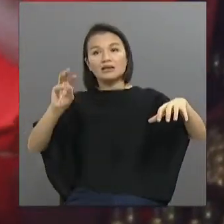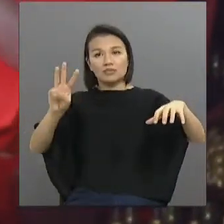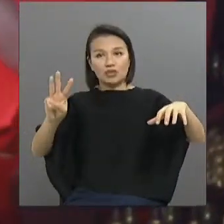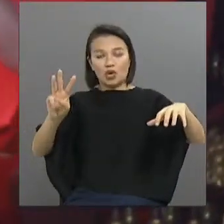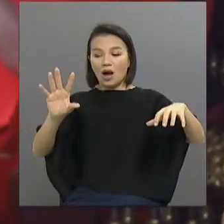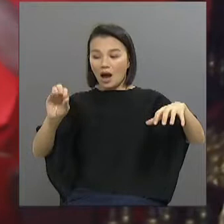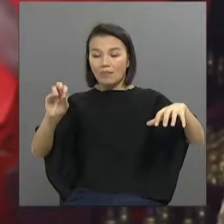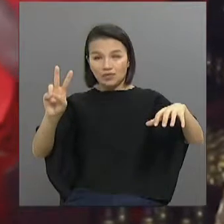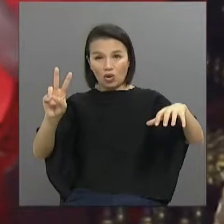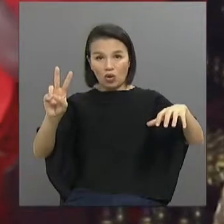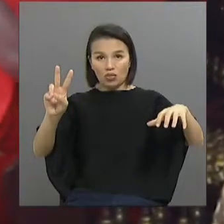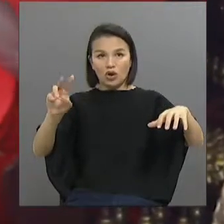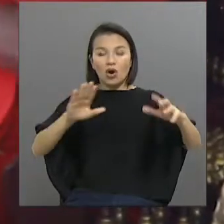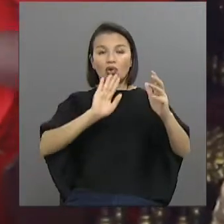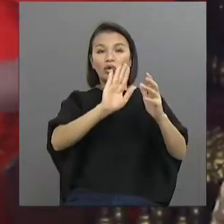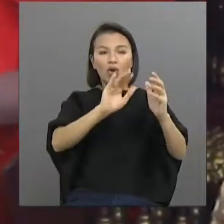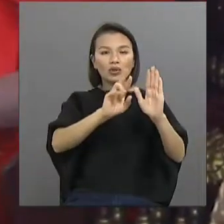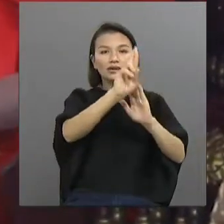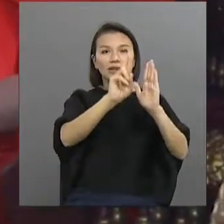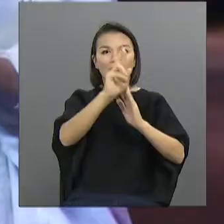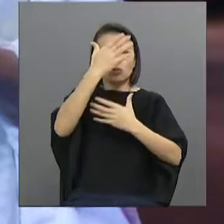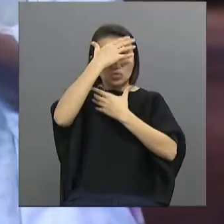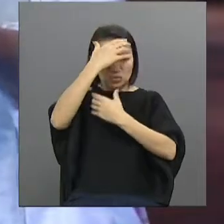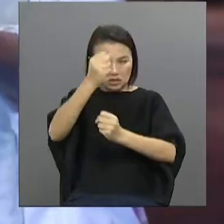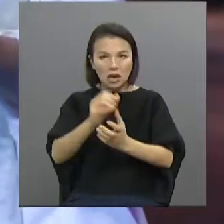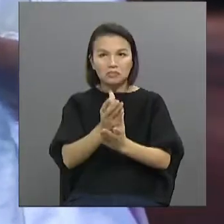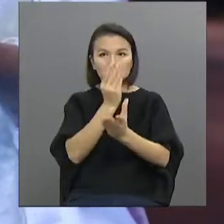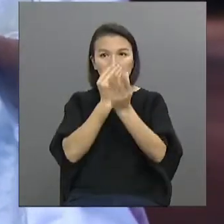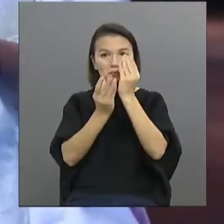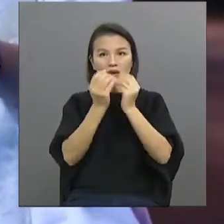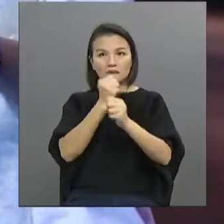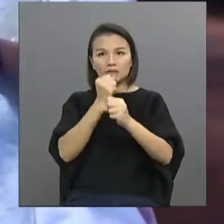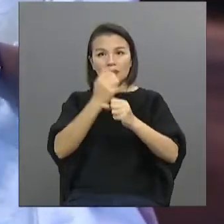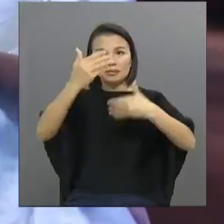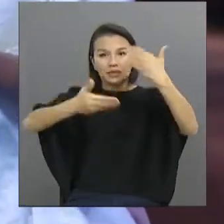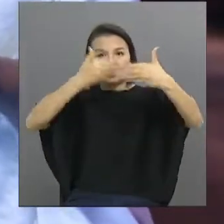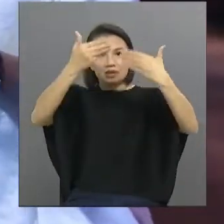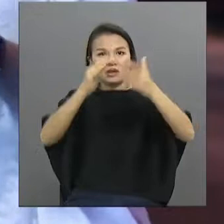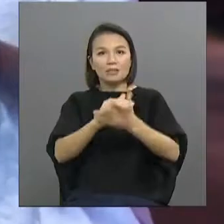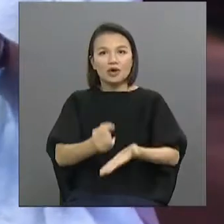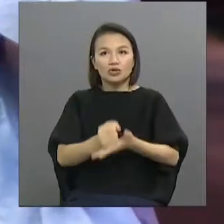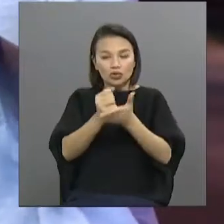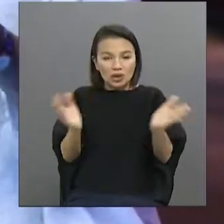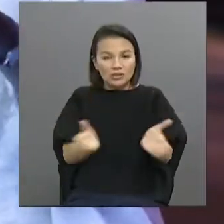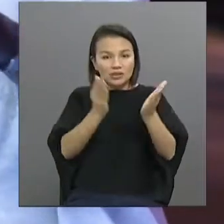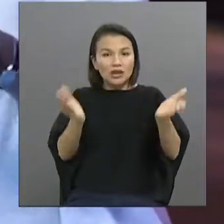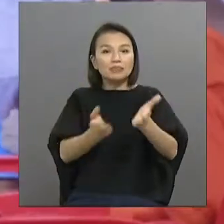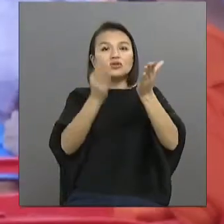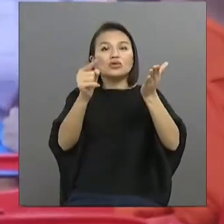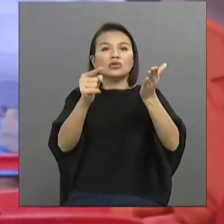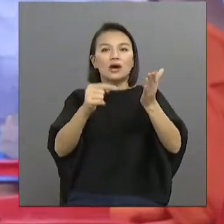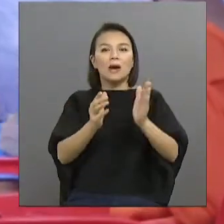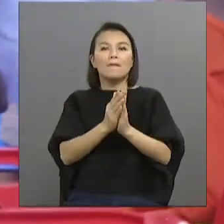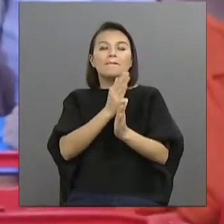าต่างให้ความสนใจเข้าวัดฟังธรรมร่วมกิจกรรมนี้เพื่อเป็นการสนับสนุนและให้กำลังใจพระ